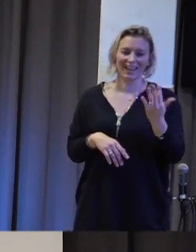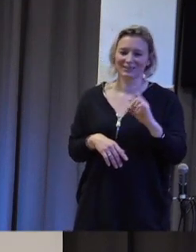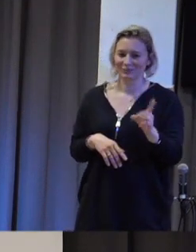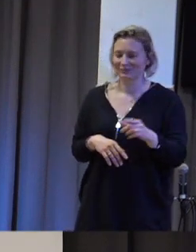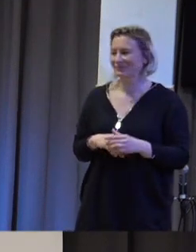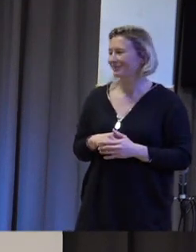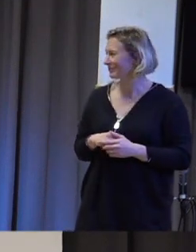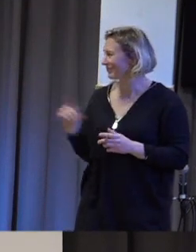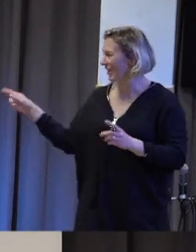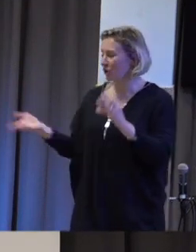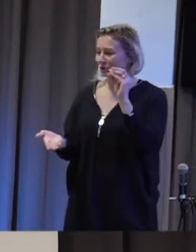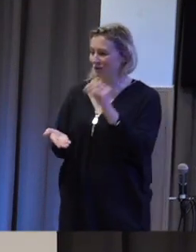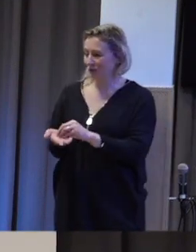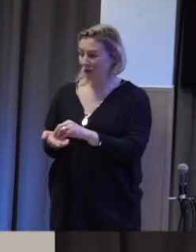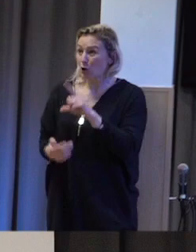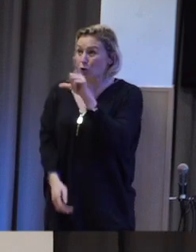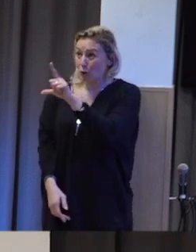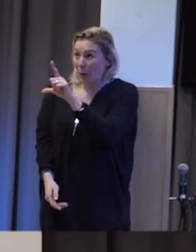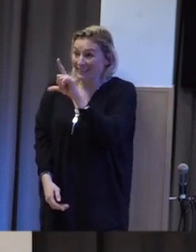C'est elle qui a mal noté. J'ai bien marqué 2, 5.